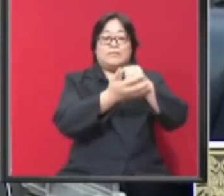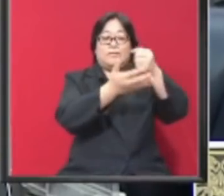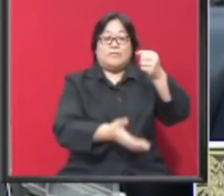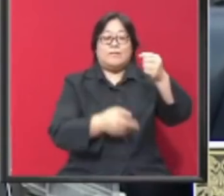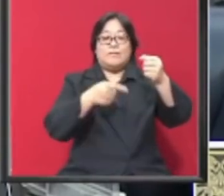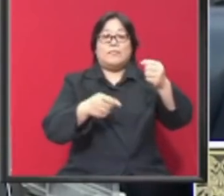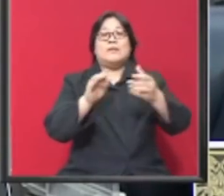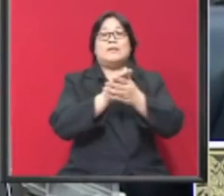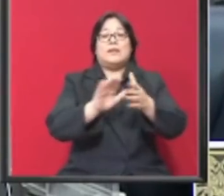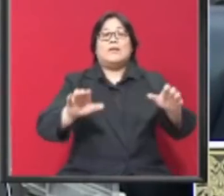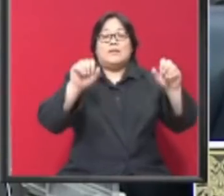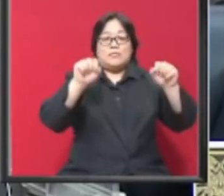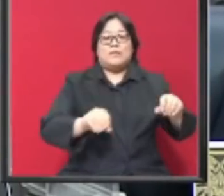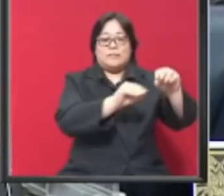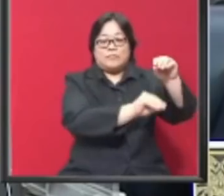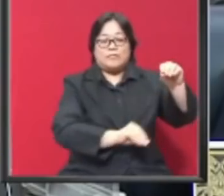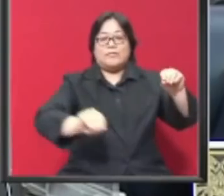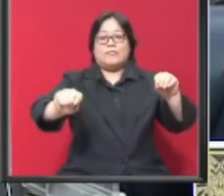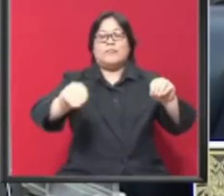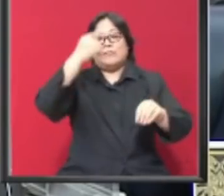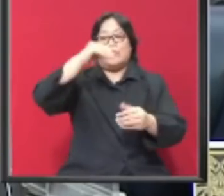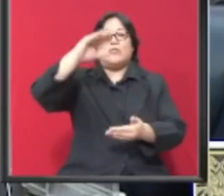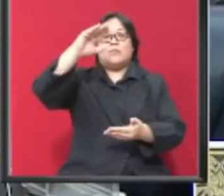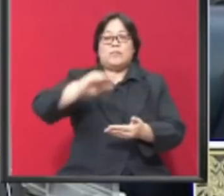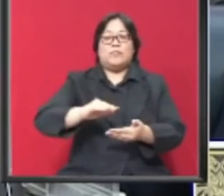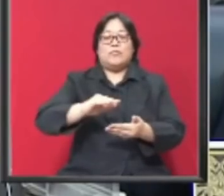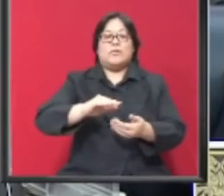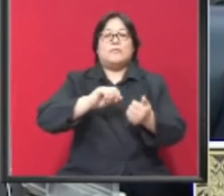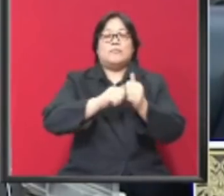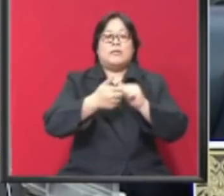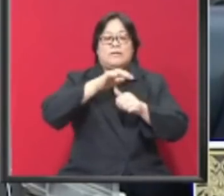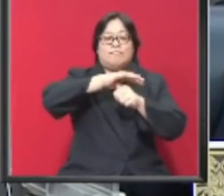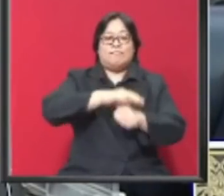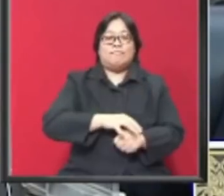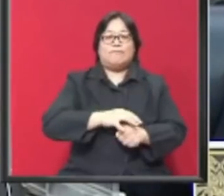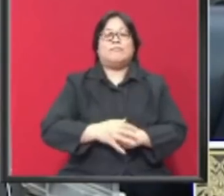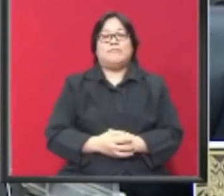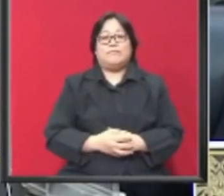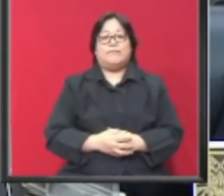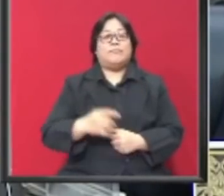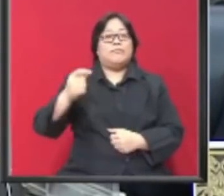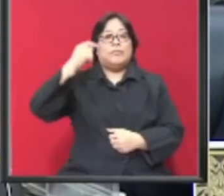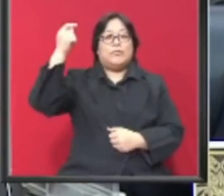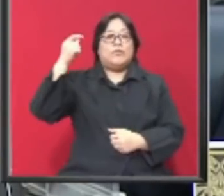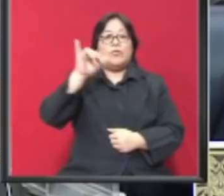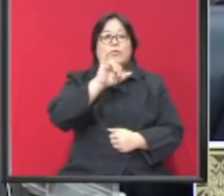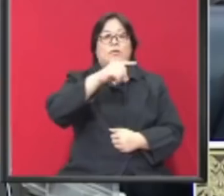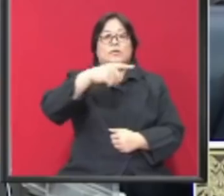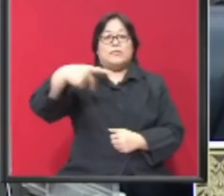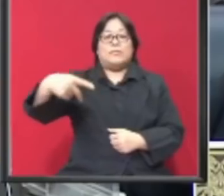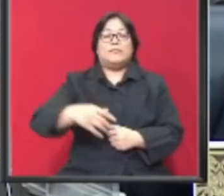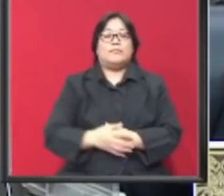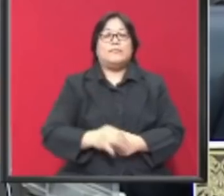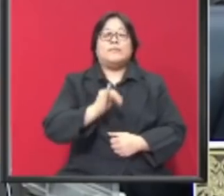yang diselamatkan boleh diguna untuk mengurangkan Tekanan jiwa penyedih betul